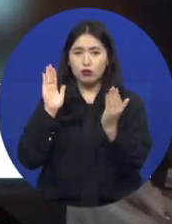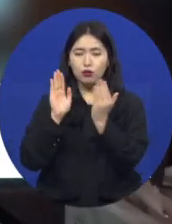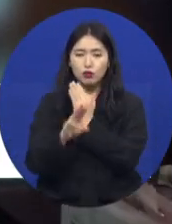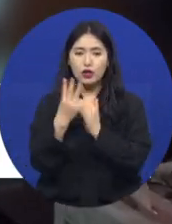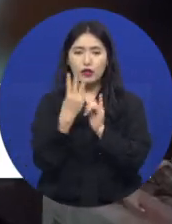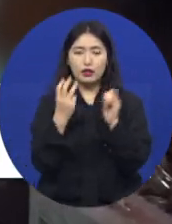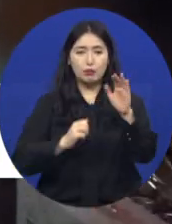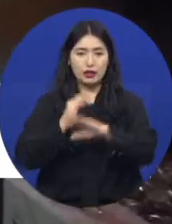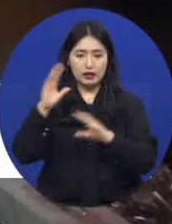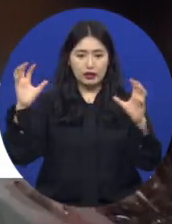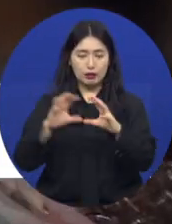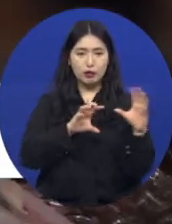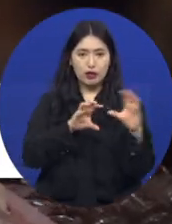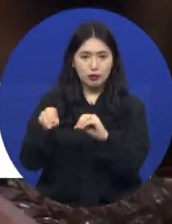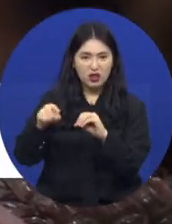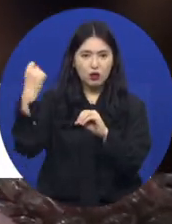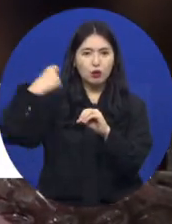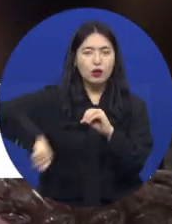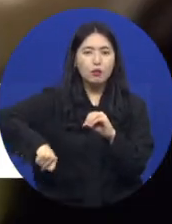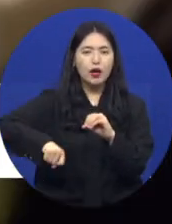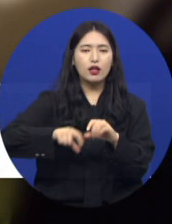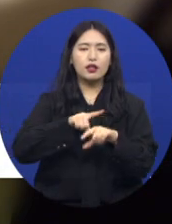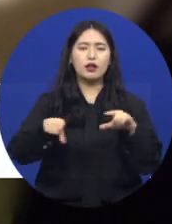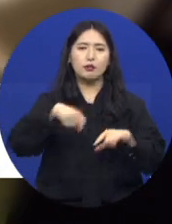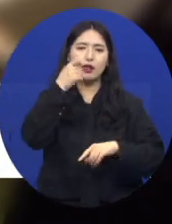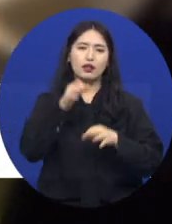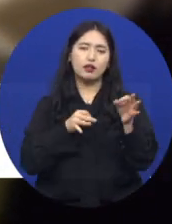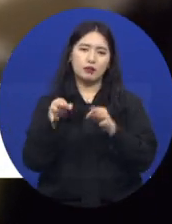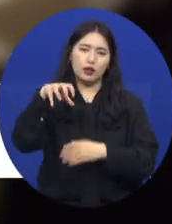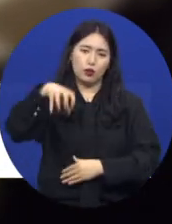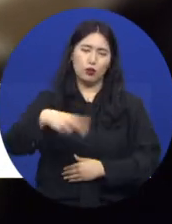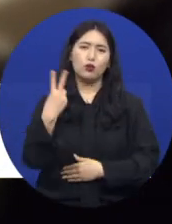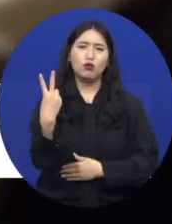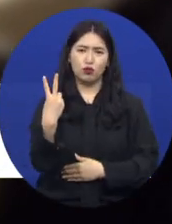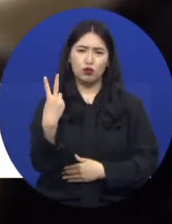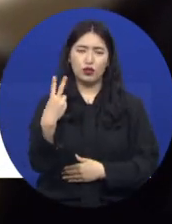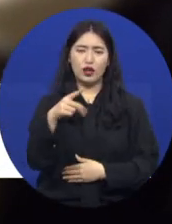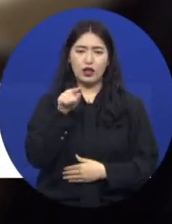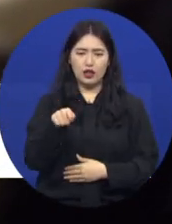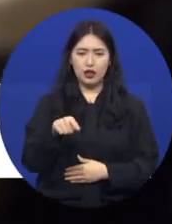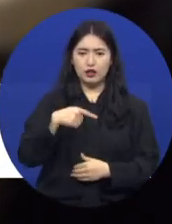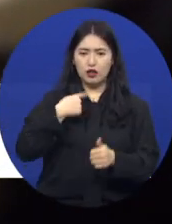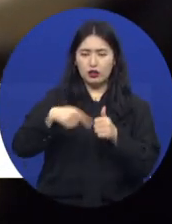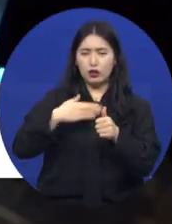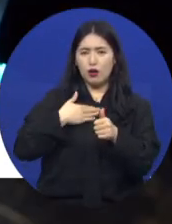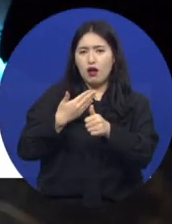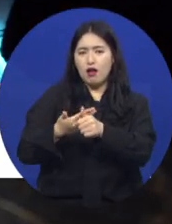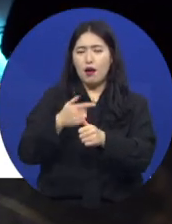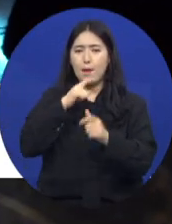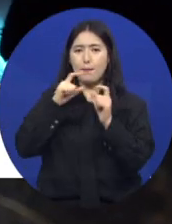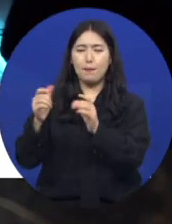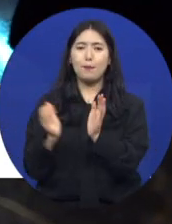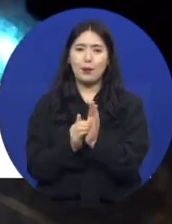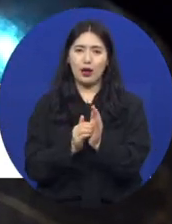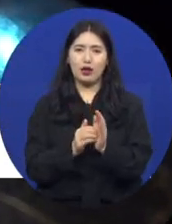3인 이상 집합 금지 조치를 위반한 일반 음식점 두 곳에 행정지도 명령을 내렸다고